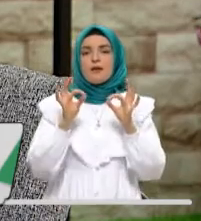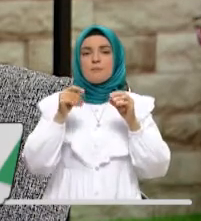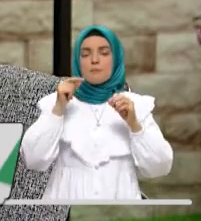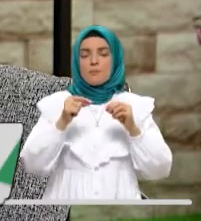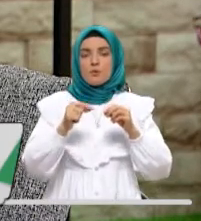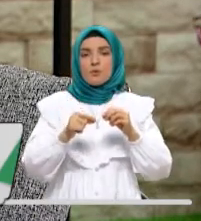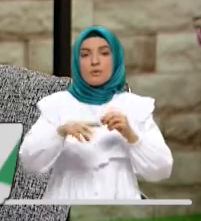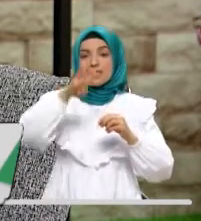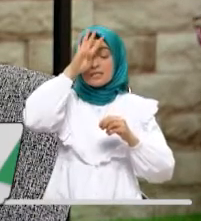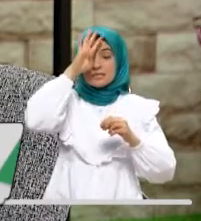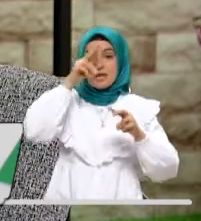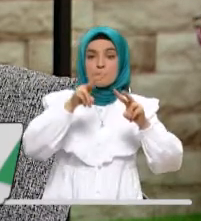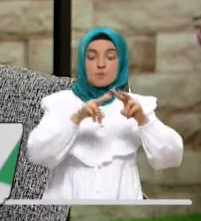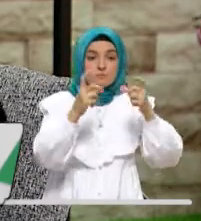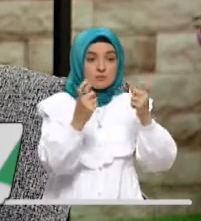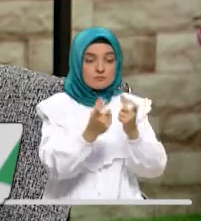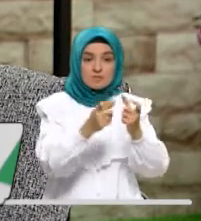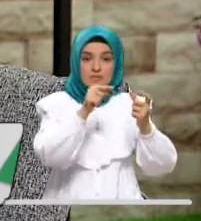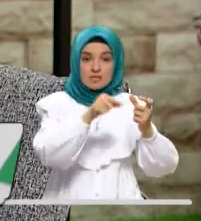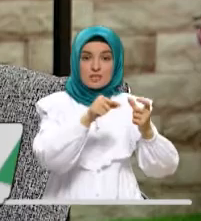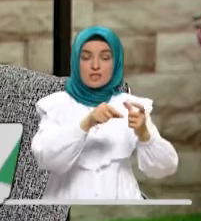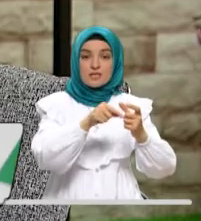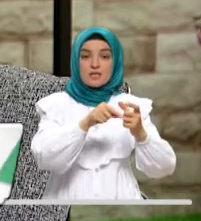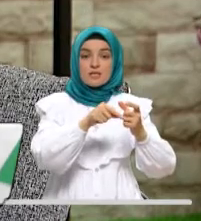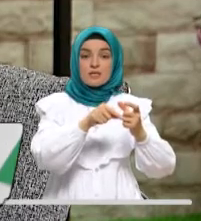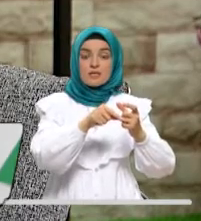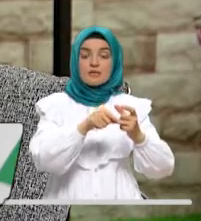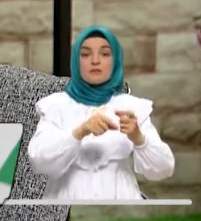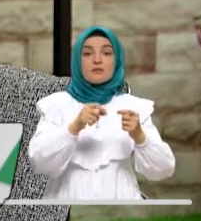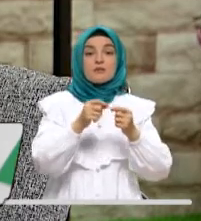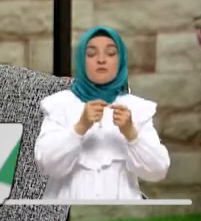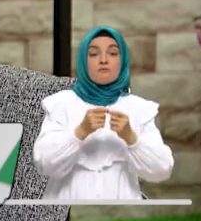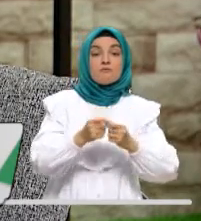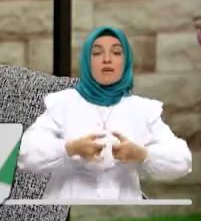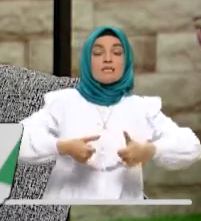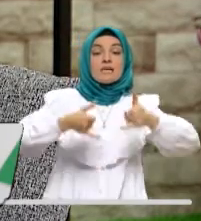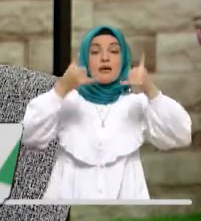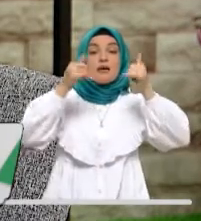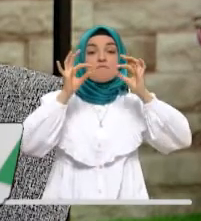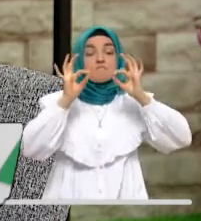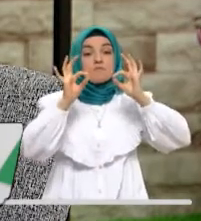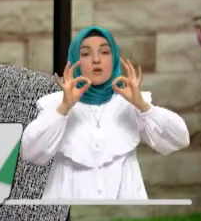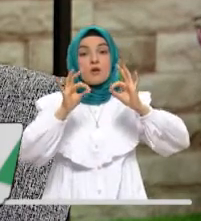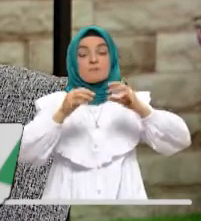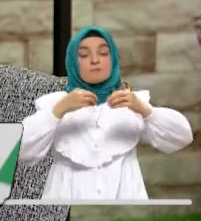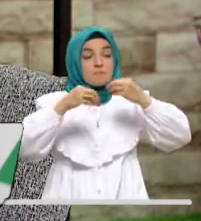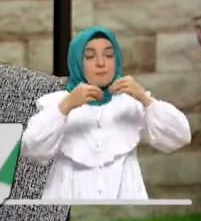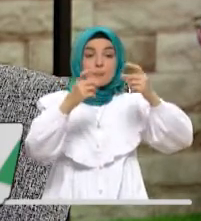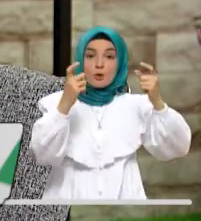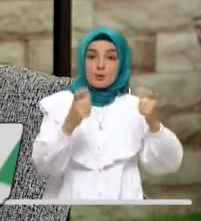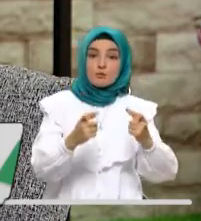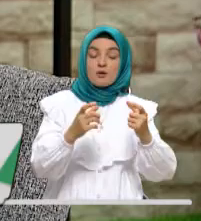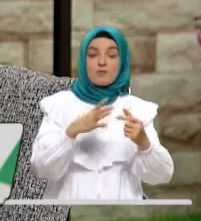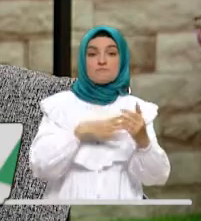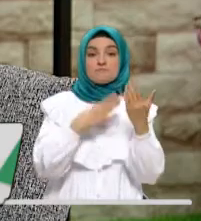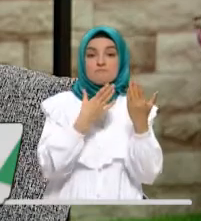İstanbul Mahmut Paşa'da, Çakmakçılar Yokuşu'nda. Büyük Vahide Han hala dükkanları var. İçerisinde yaklaşık 300-400